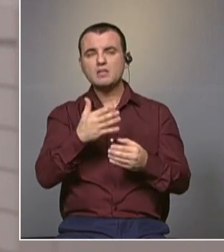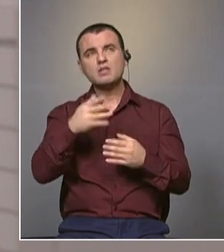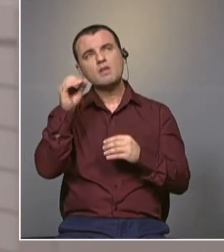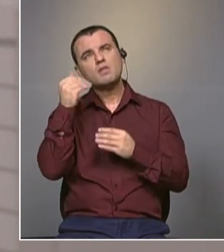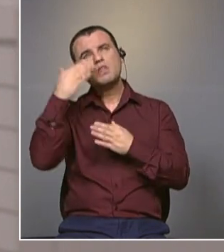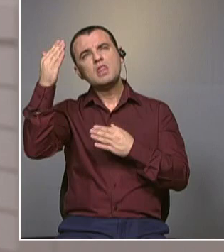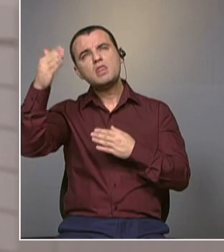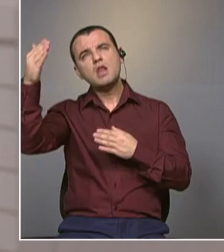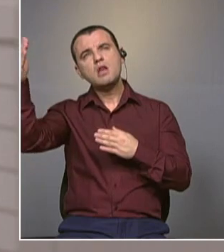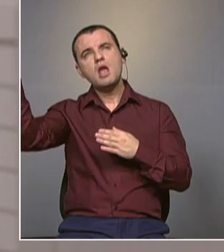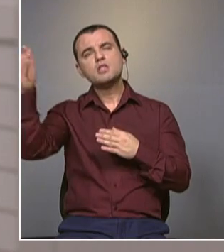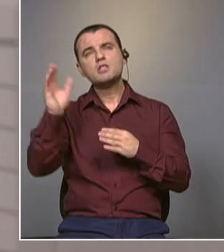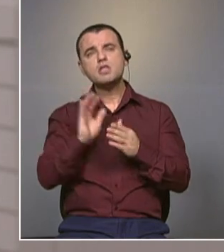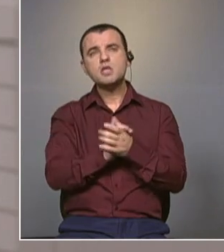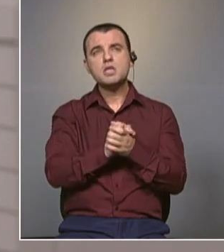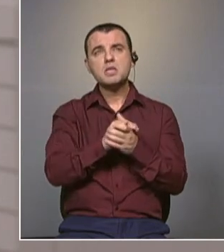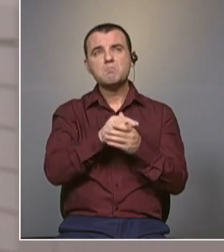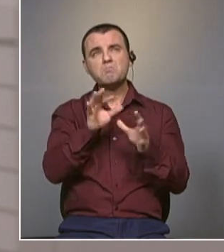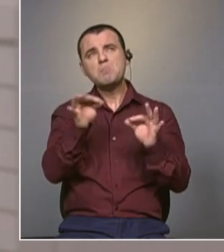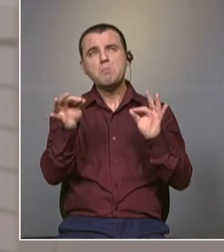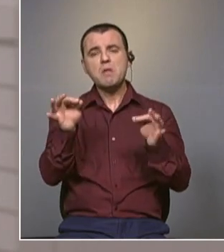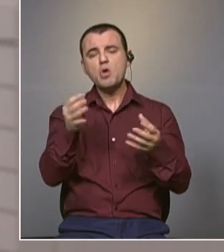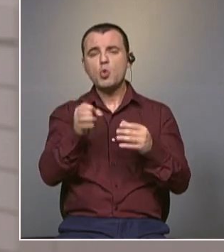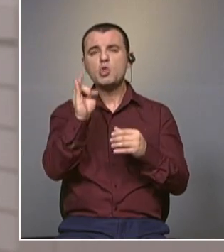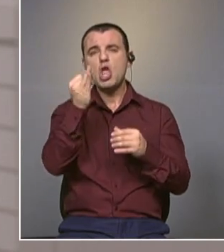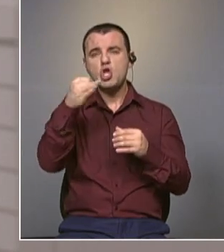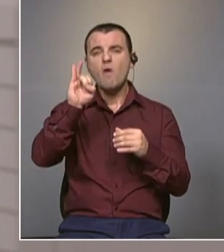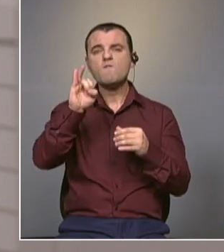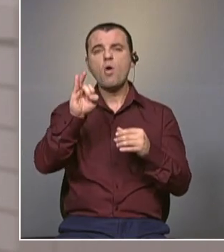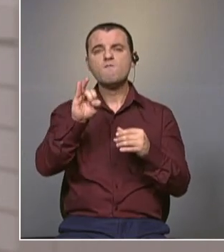отблясъци, примерно от Йовков,